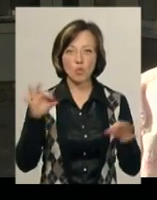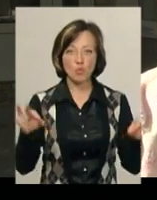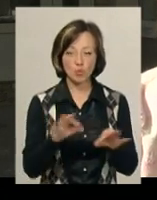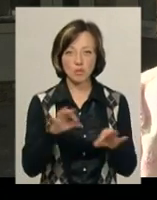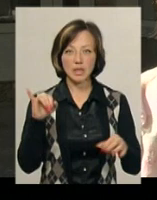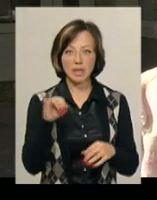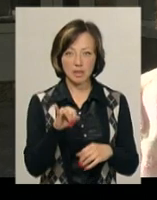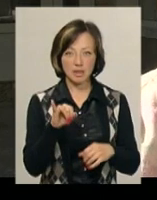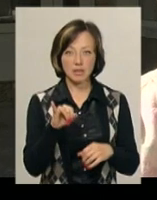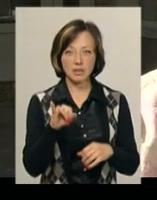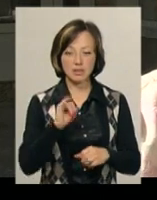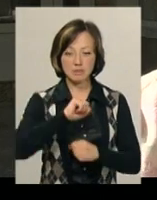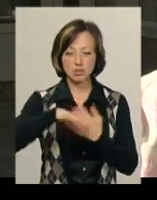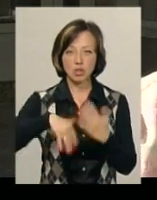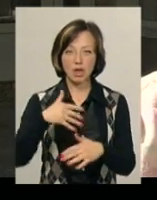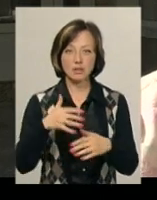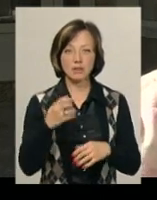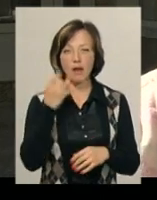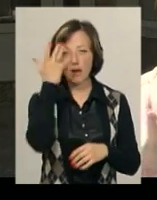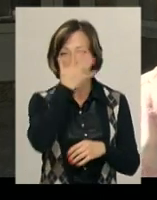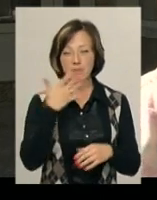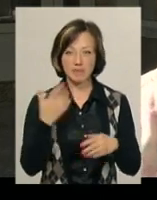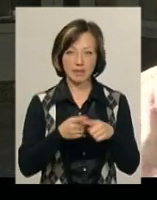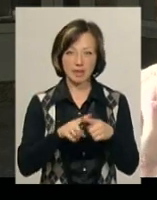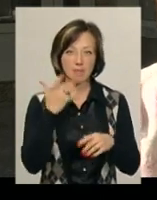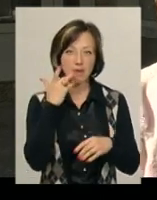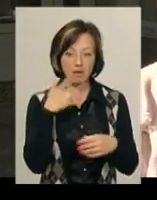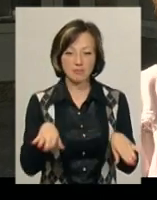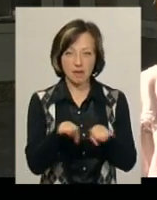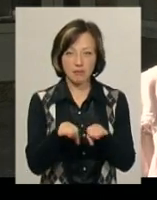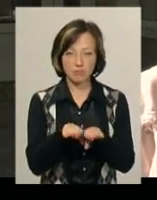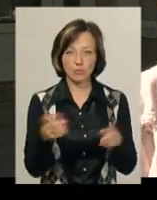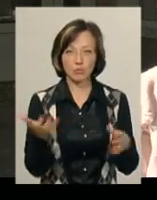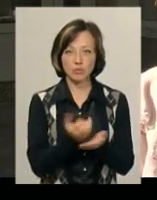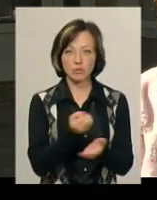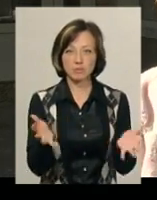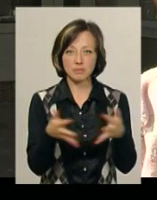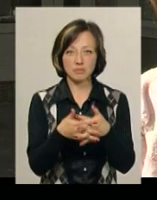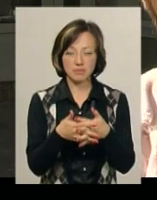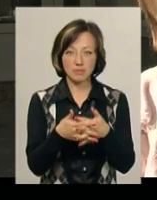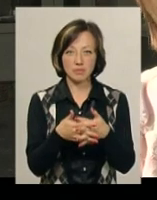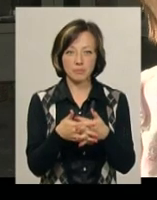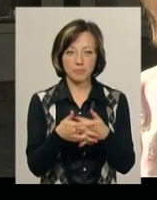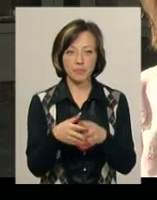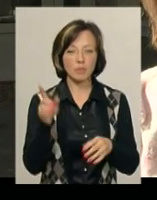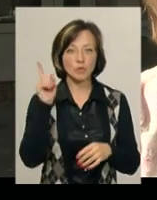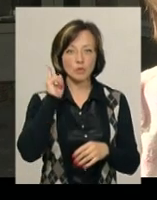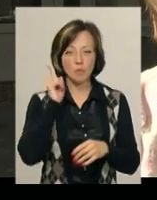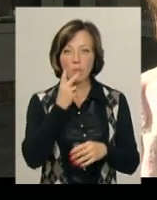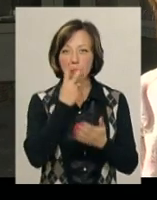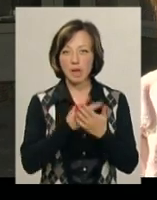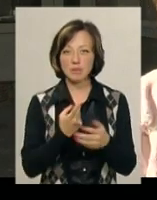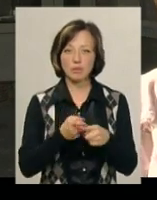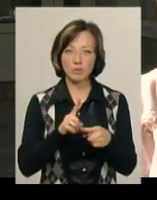і вона змішалася з афроамериканською. І ось таке поєднання, таке ми почуємо, побачимо.